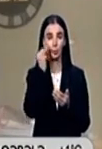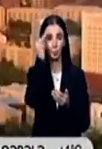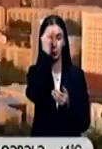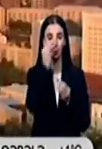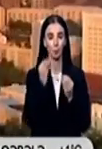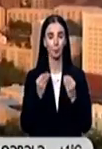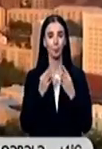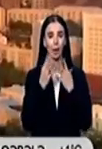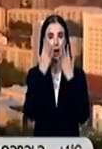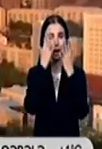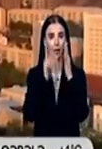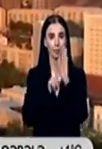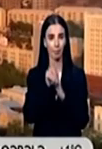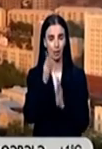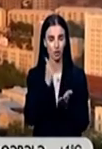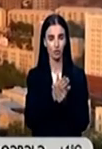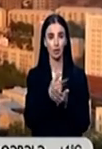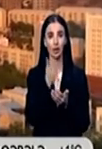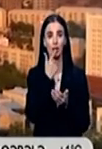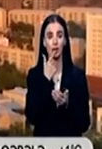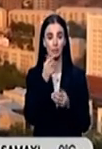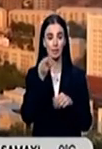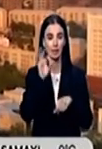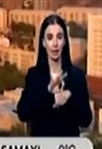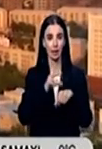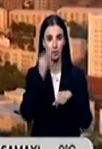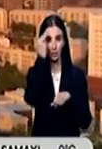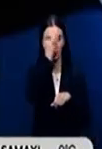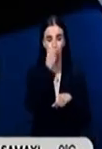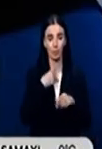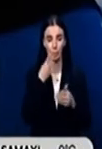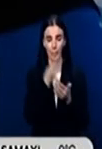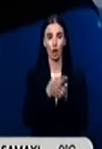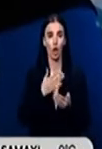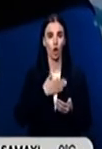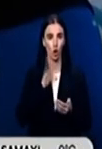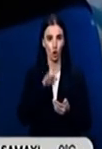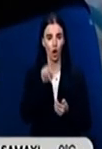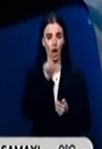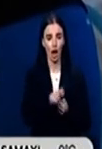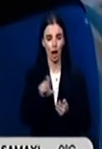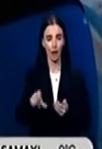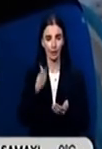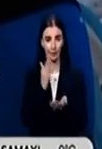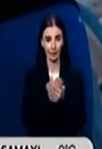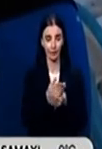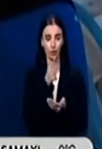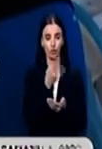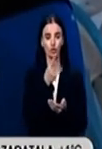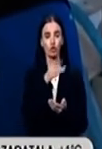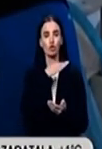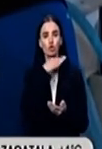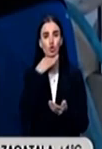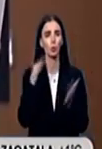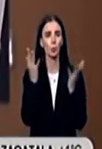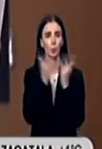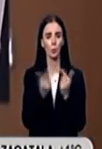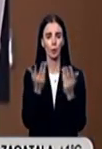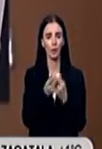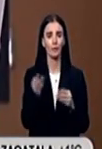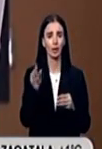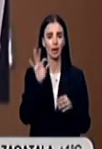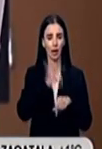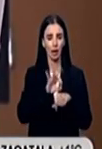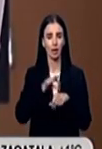var. Qızılca xəstəliyindən ölüm halları daha çox uşaqlar arasında görülür. Uşaqlarda qızılca səbəbindən sətəlcəm və insifalit kimi daha